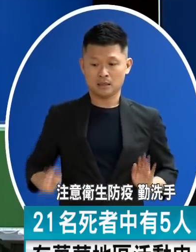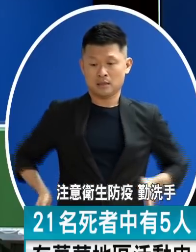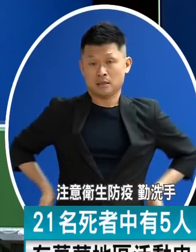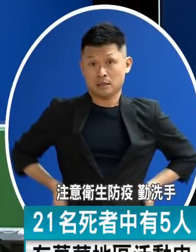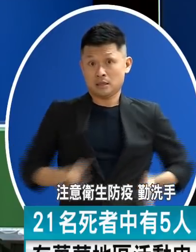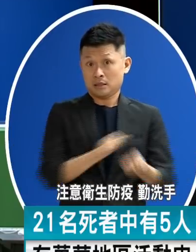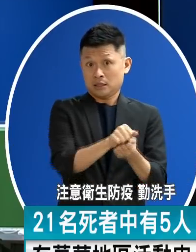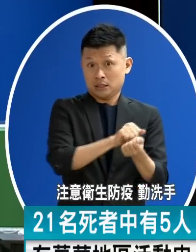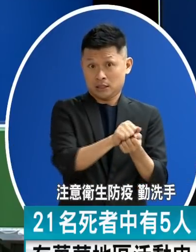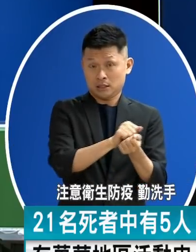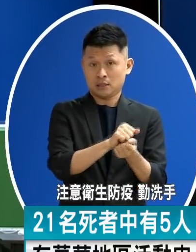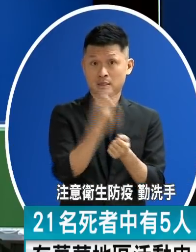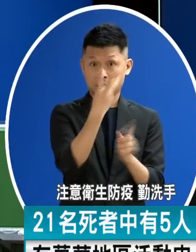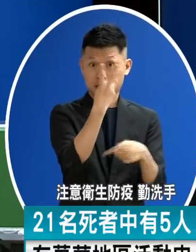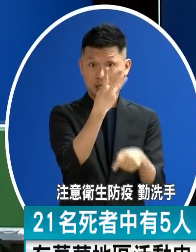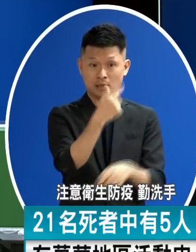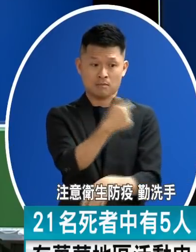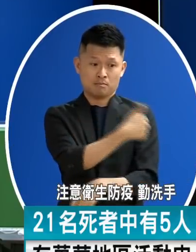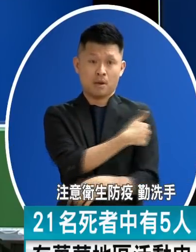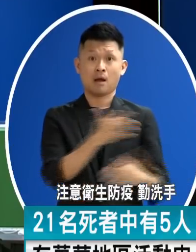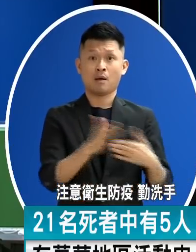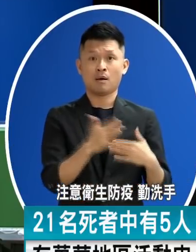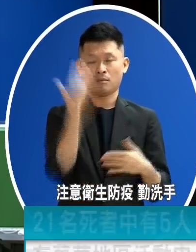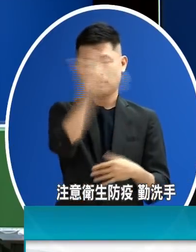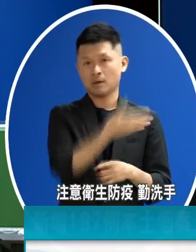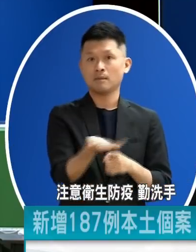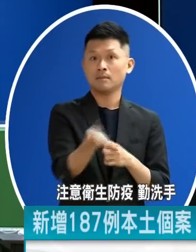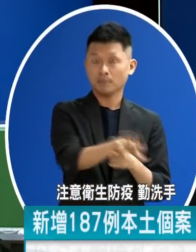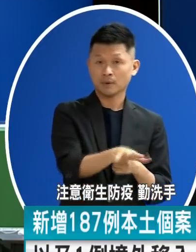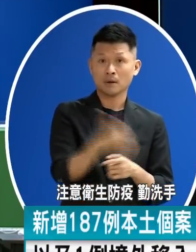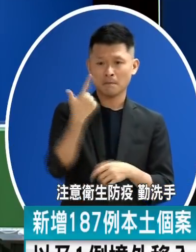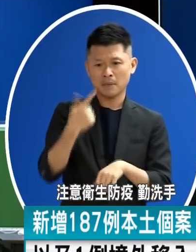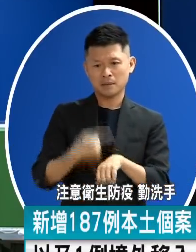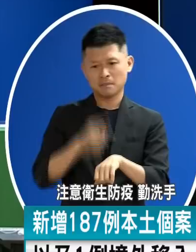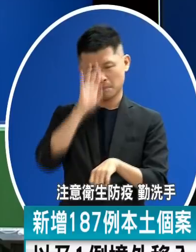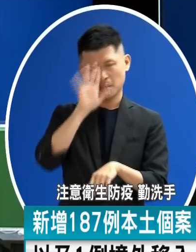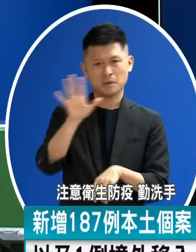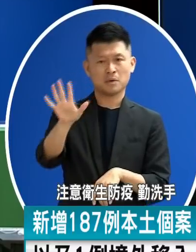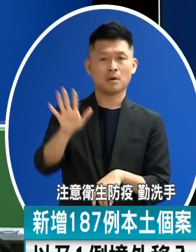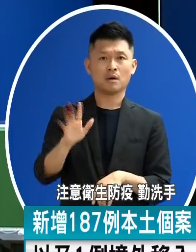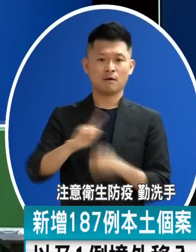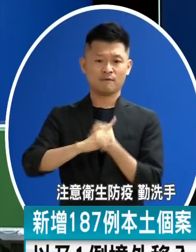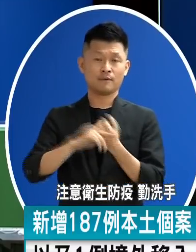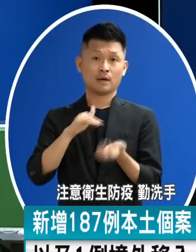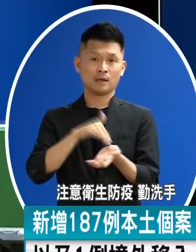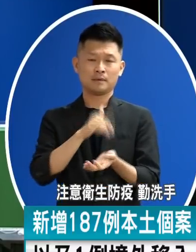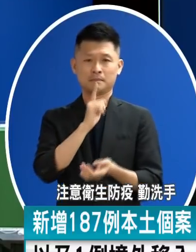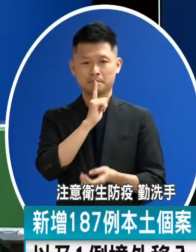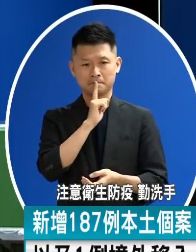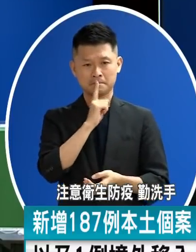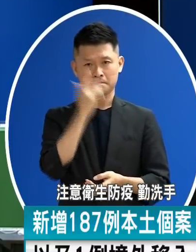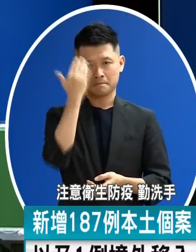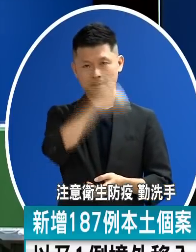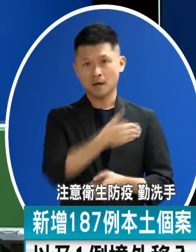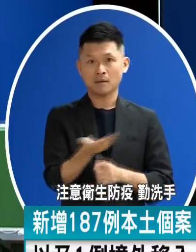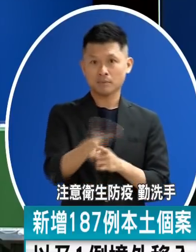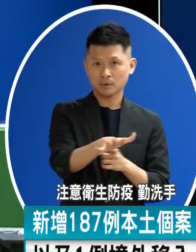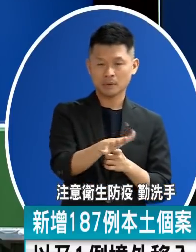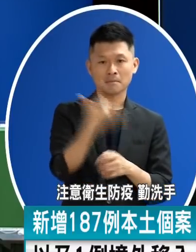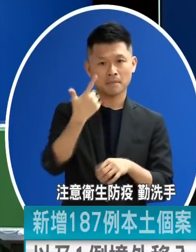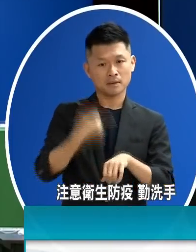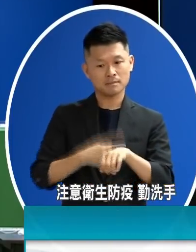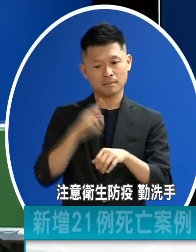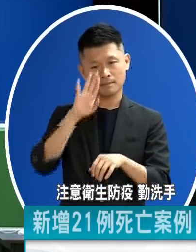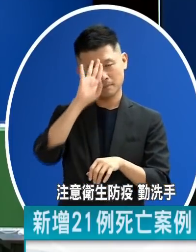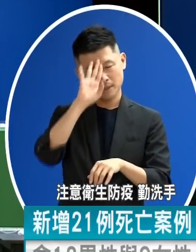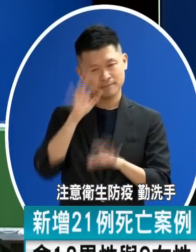患者是在打疫苗后猝死，那慢性病的也不在少数，有法医今天说猝死的原因可能跟慢性病